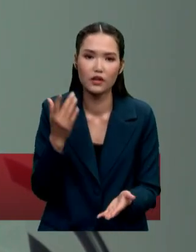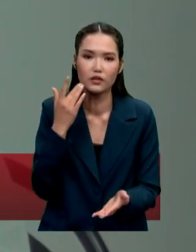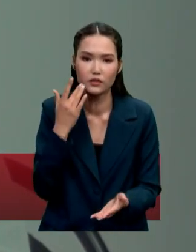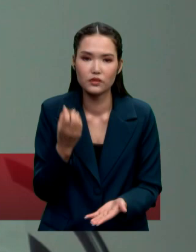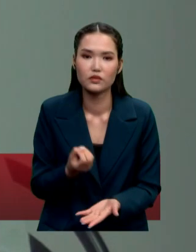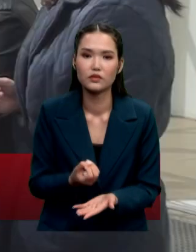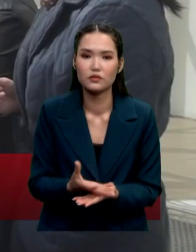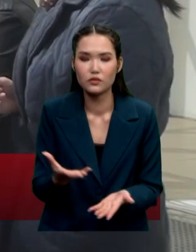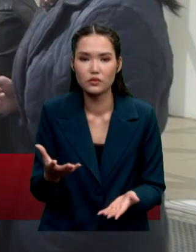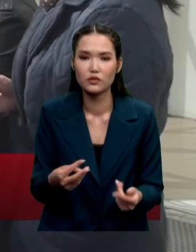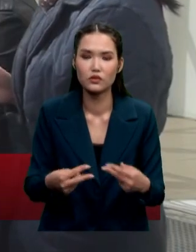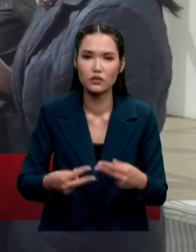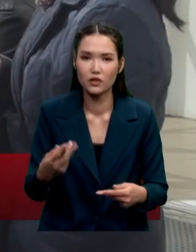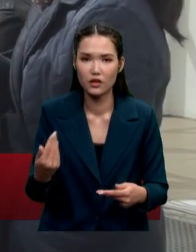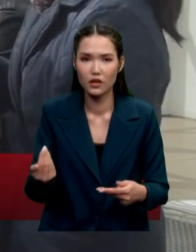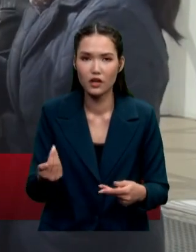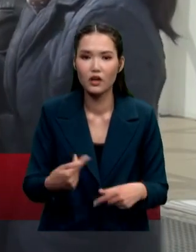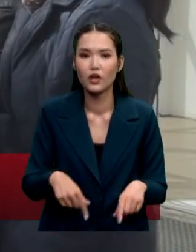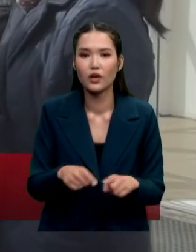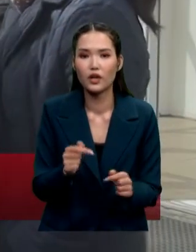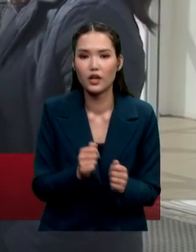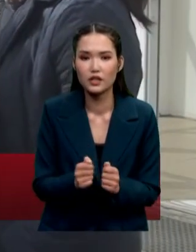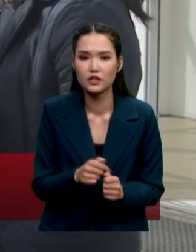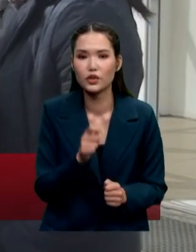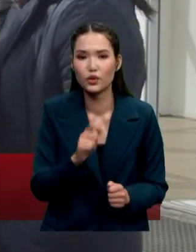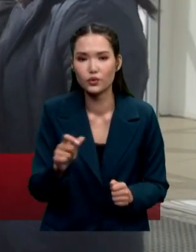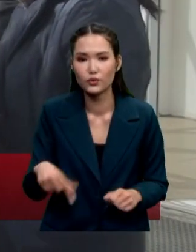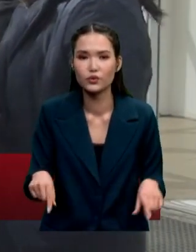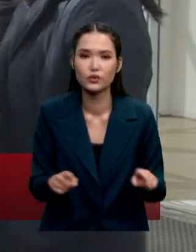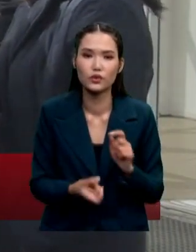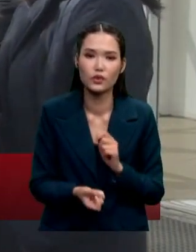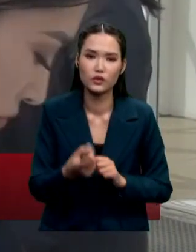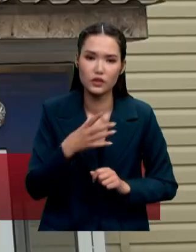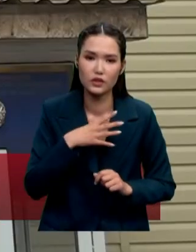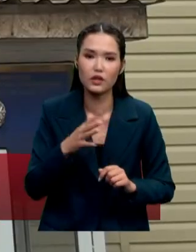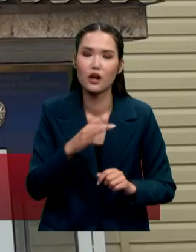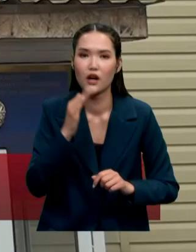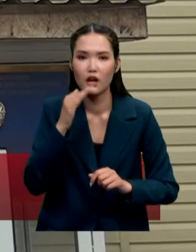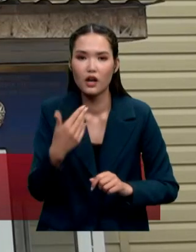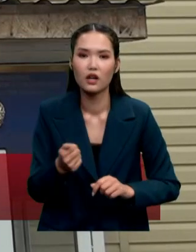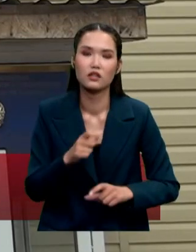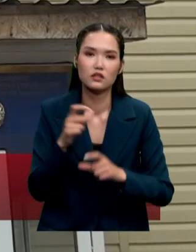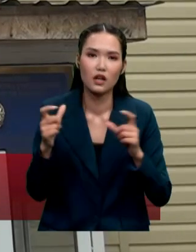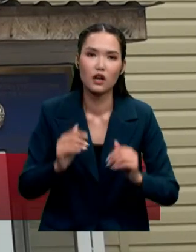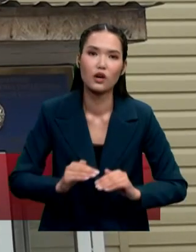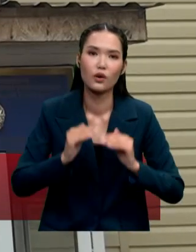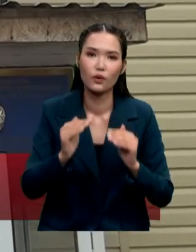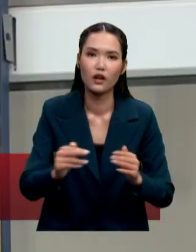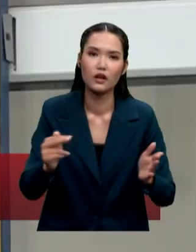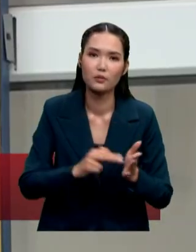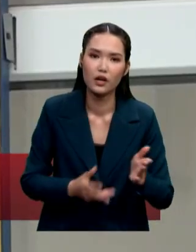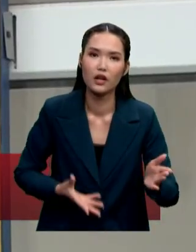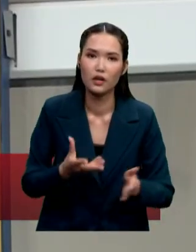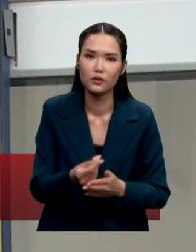өзінің үлесі тиеді. Ит үреді, керуен кешеді кейпінде қалған Бұқараның алдағы айдан бастап көтерілген бағаны